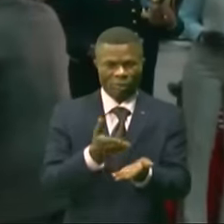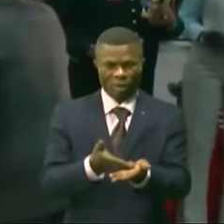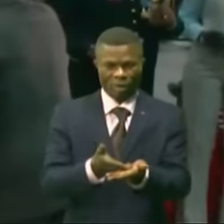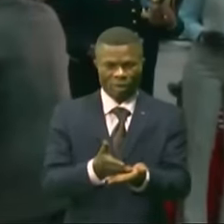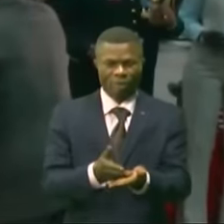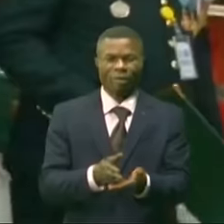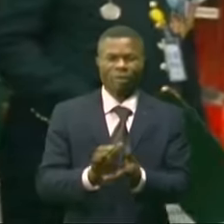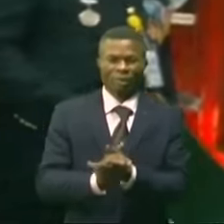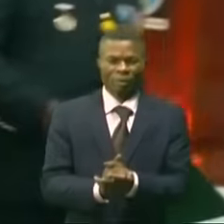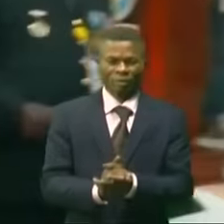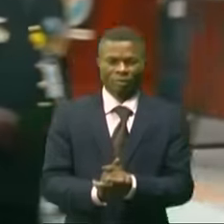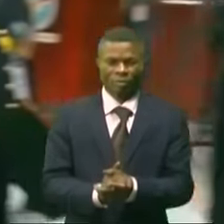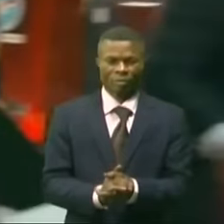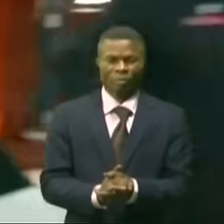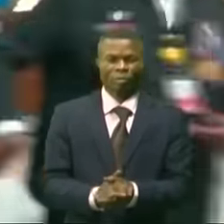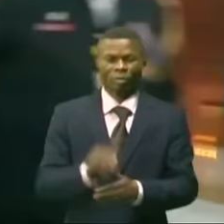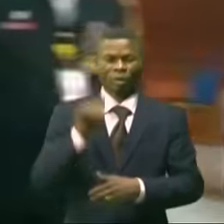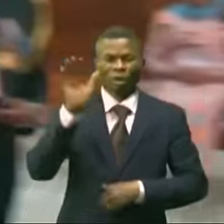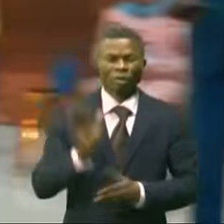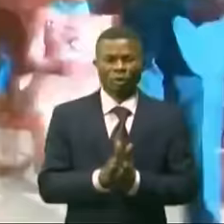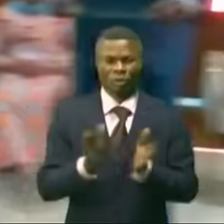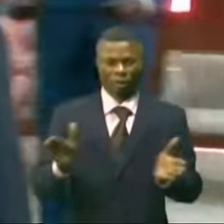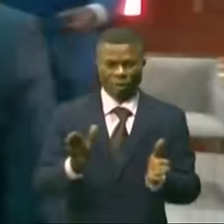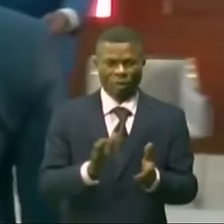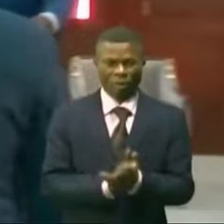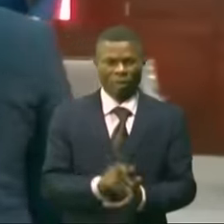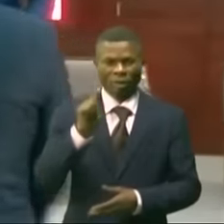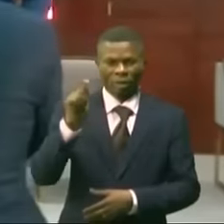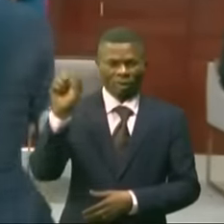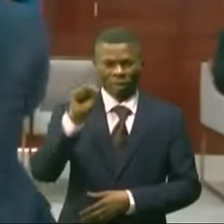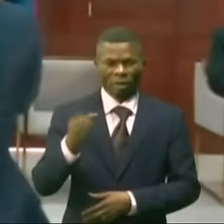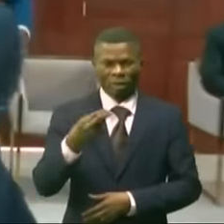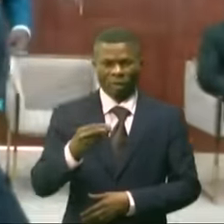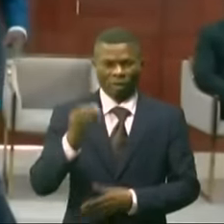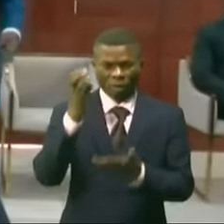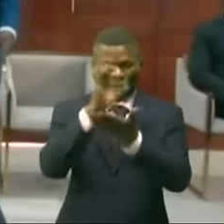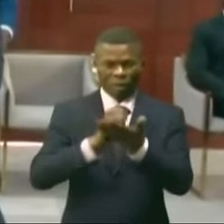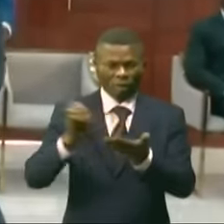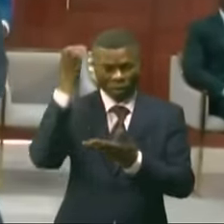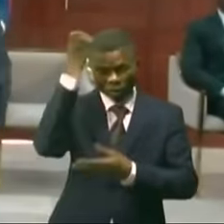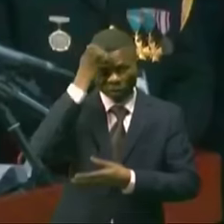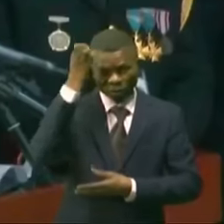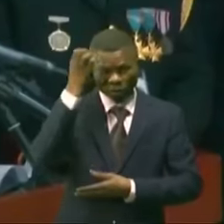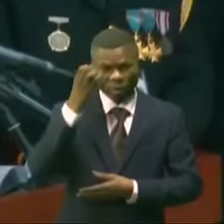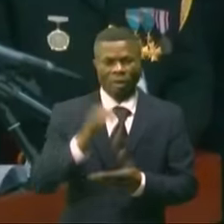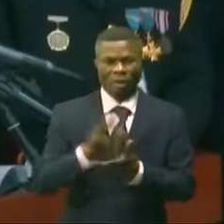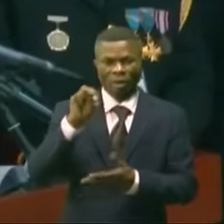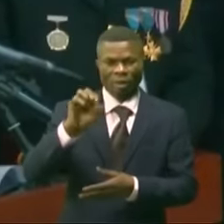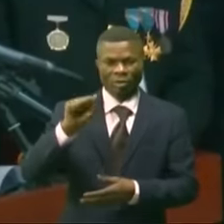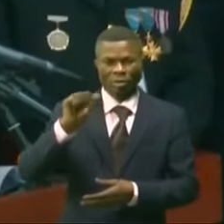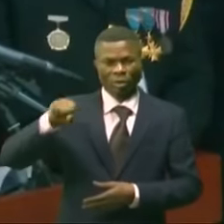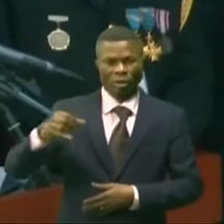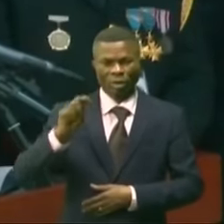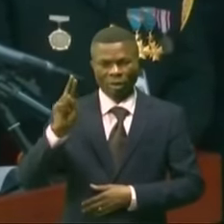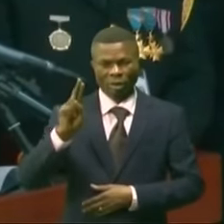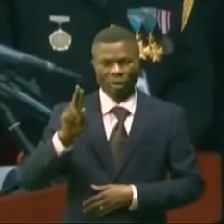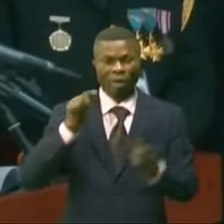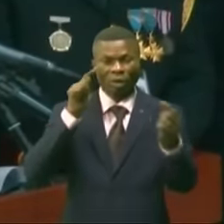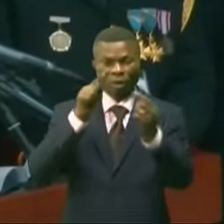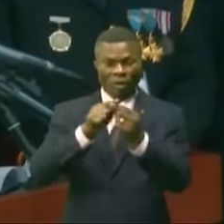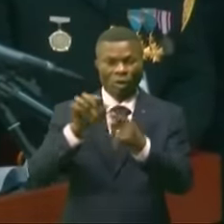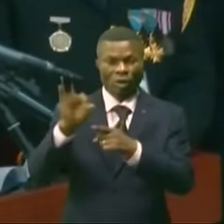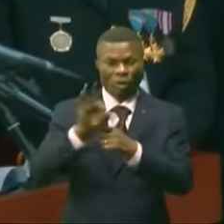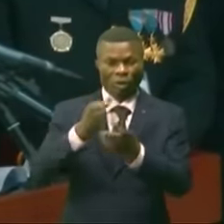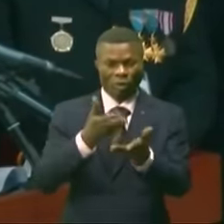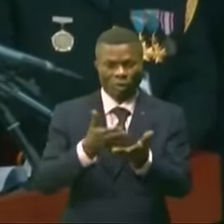saison ordinaire les directeurs général du tchest le général major mobiaay Mamba Augustin a rappelé que l'objectif du